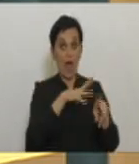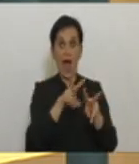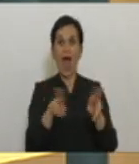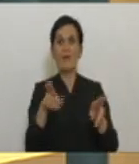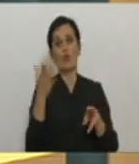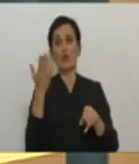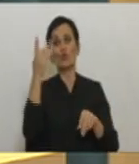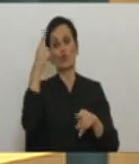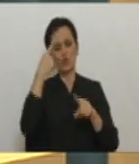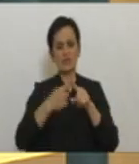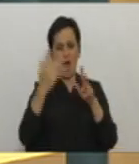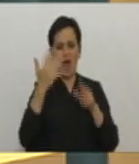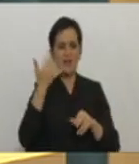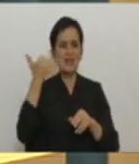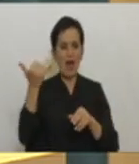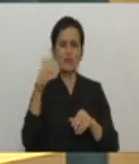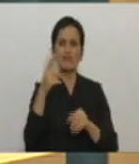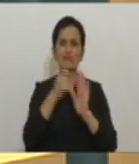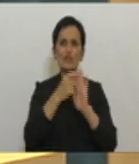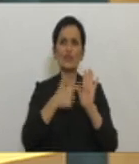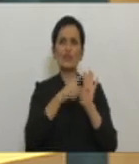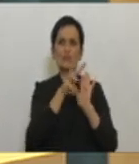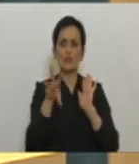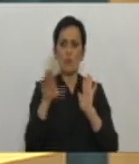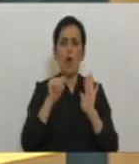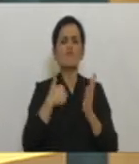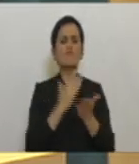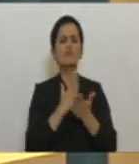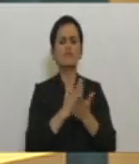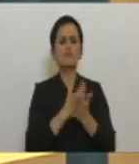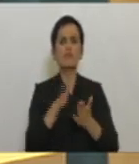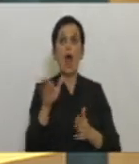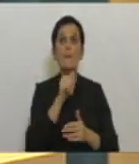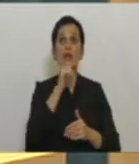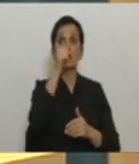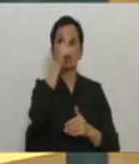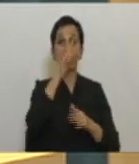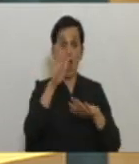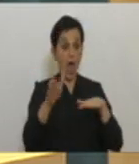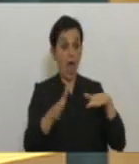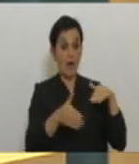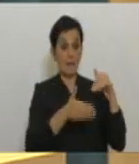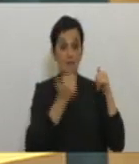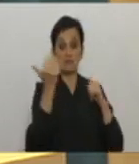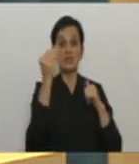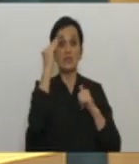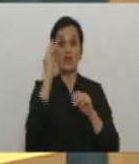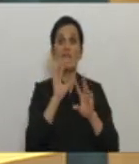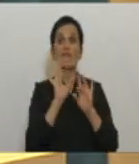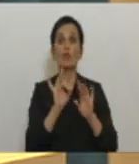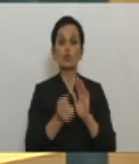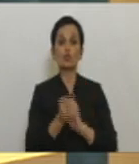თუძმახარო დაურეკა უიო კიო მაქსო და გასესხებო და მერე გაიგო თვეების შემდეგ მისი ვერსია რომ